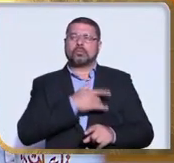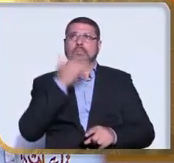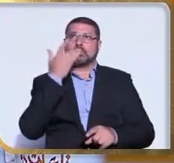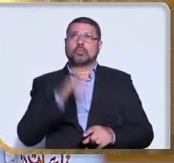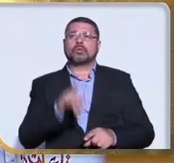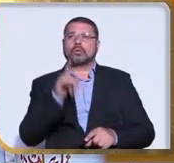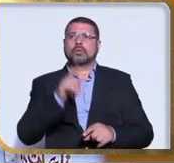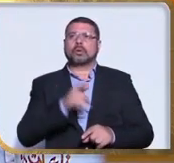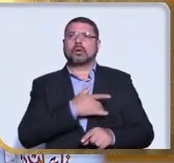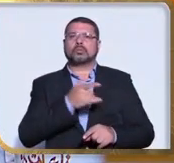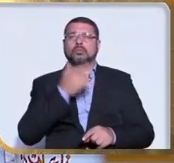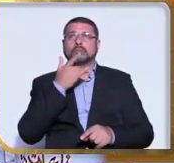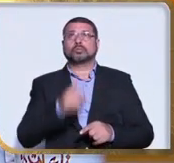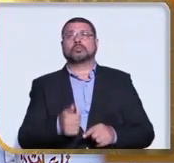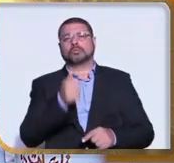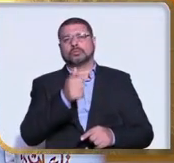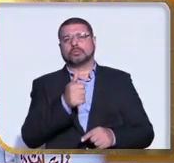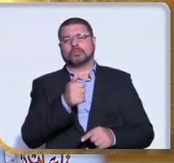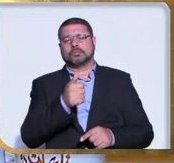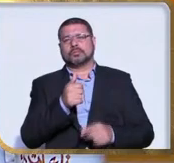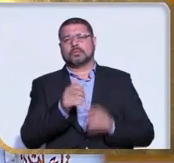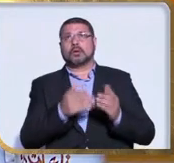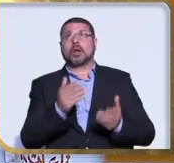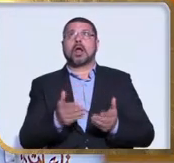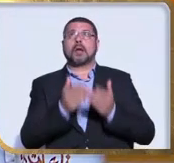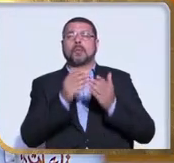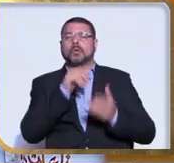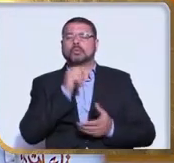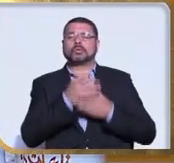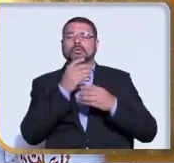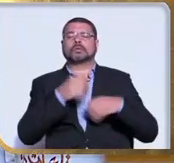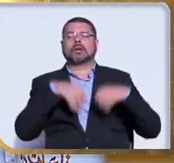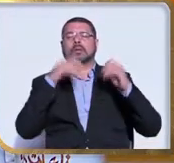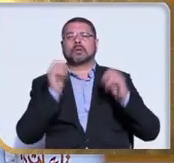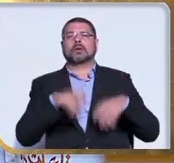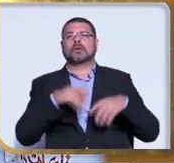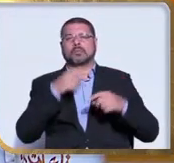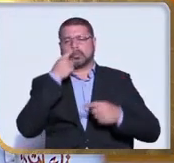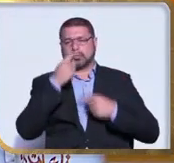المخلصين المخلصين. مولاي صلي وسلم